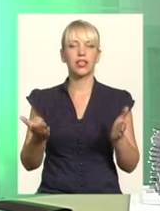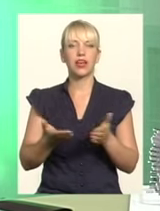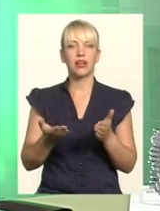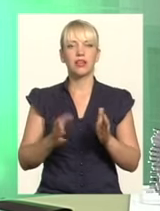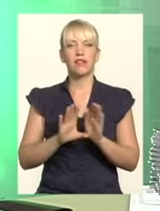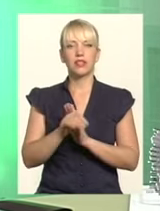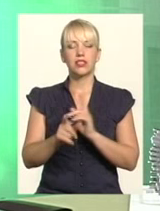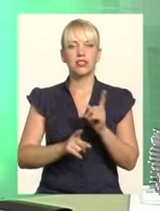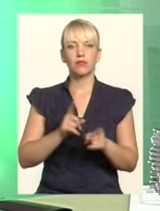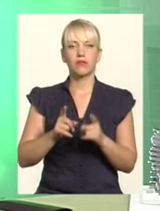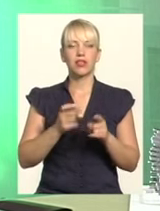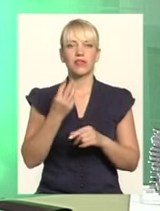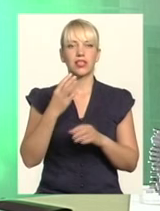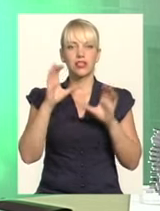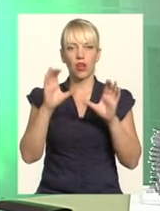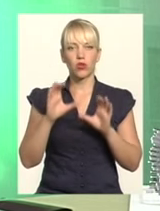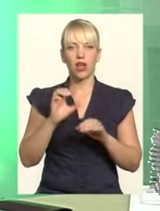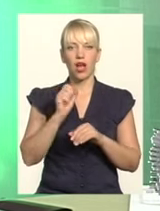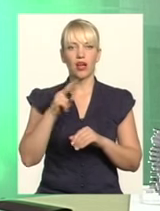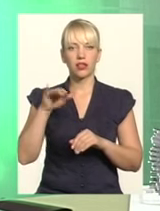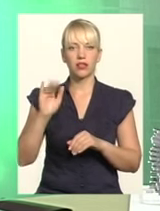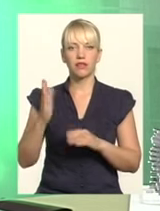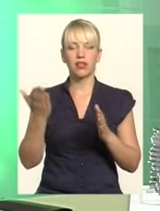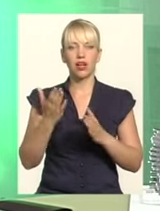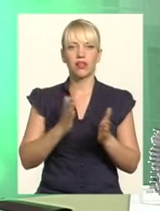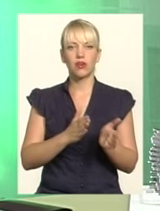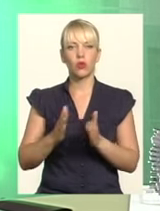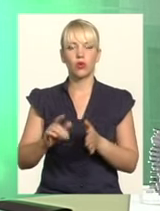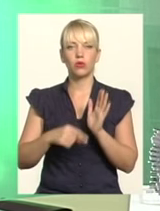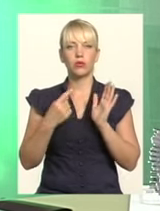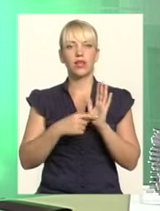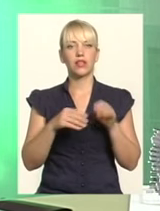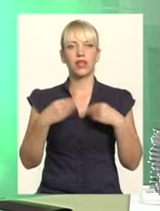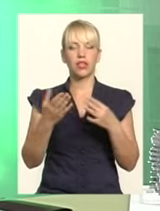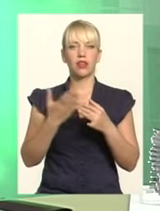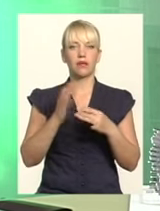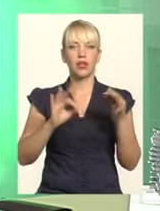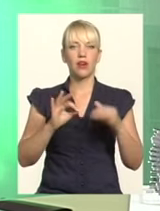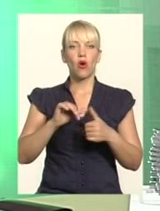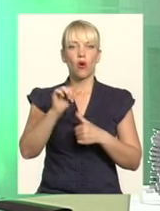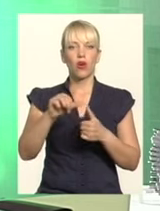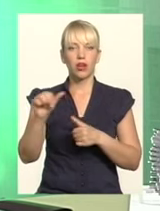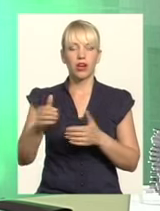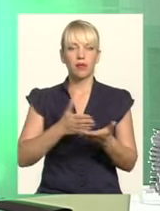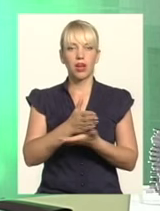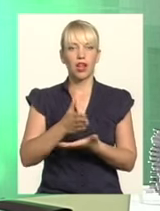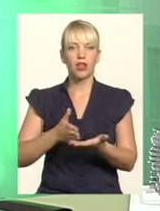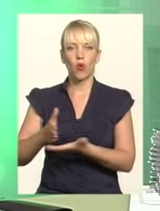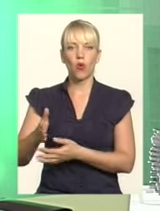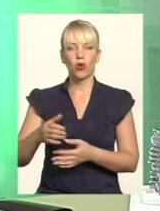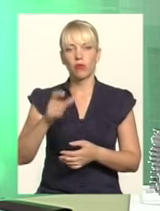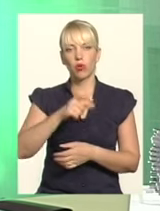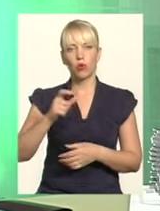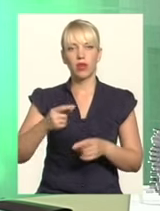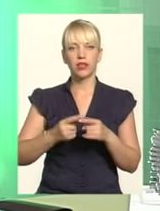вніс зміни в 13 законодавчих актів, які регулюють питання надання пільг окремим категоріям громадян. Тобто цим